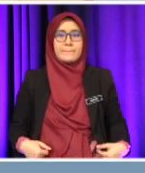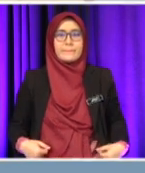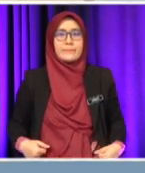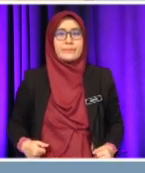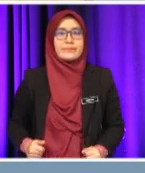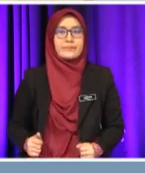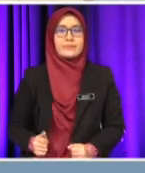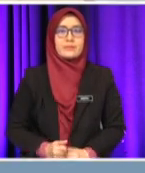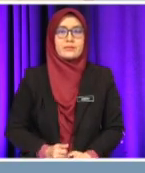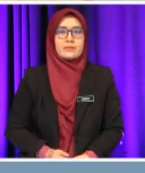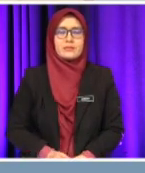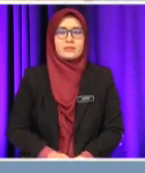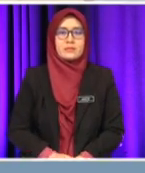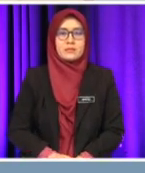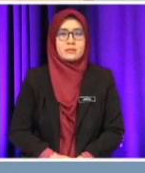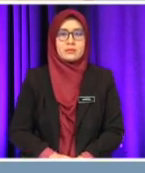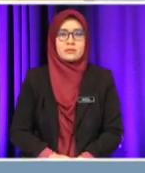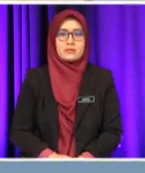ini ya